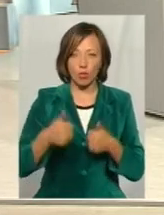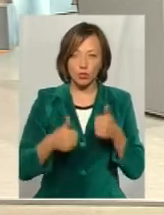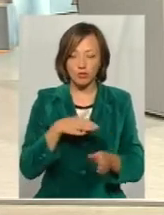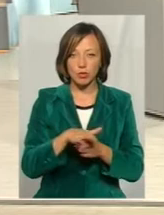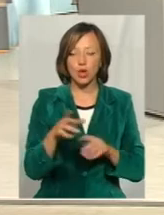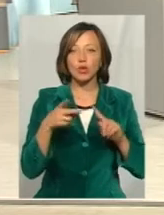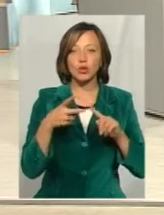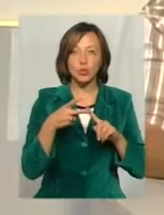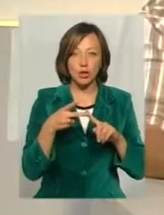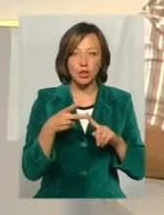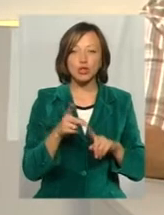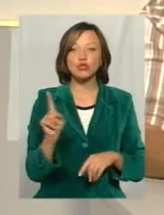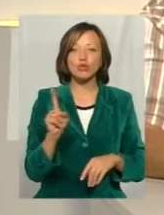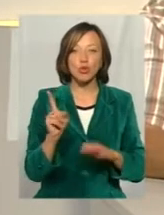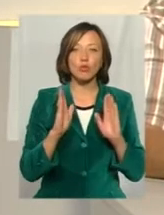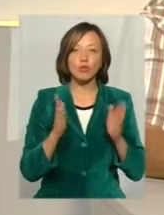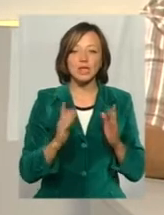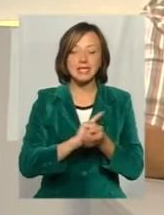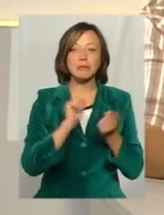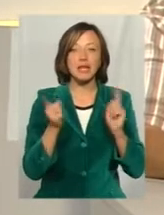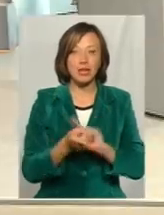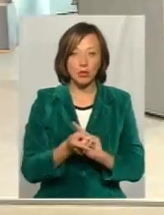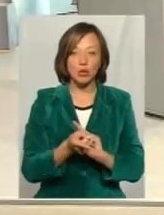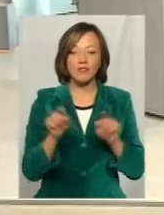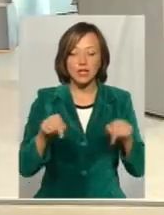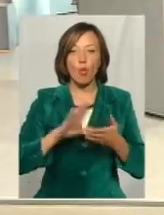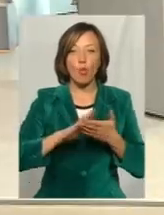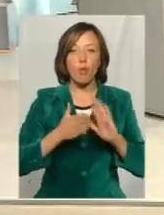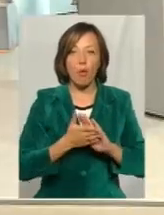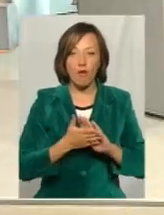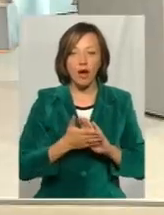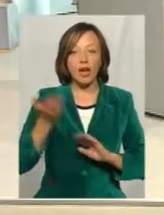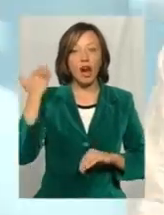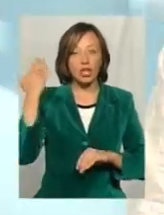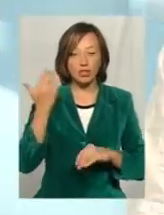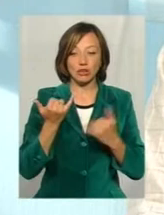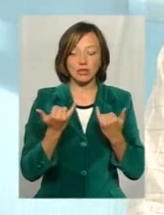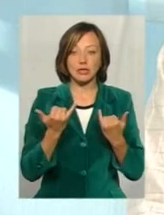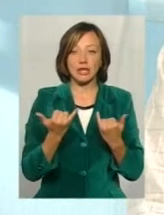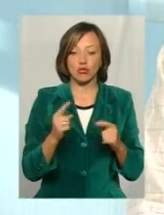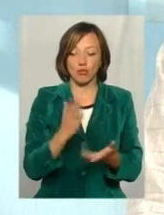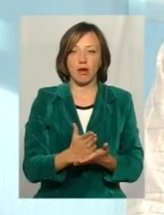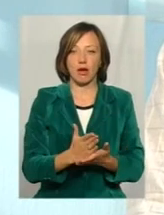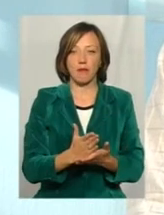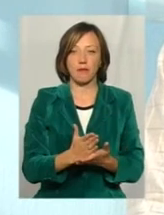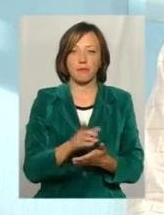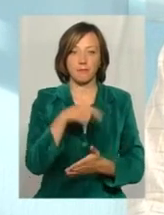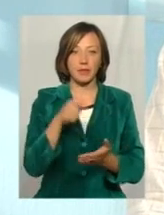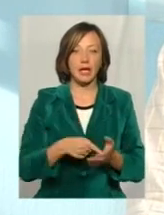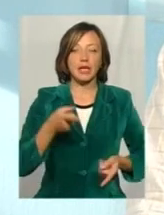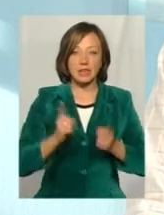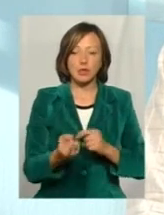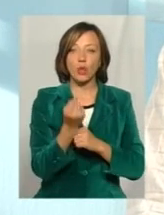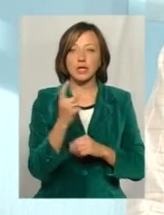І друге, все ж таки, що буде змінено в цих умовах від тих, які от зараз от те, що ми маємо? Дійсно, на